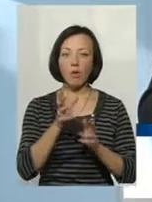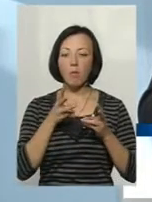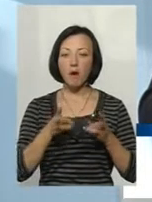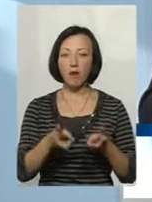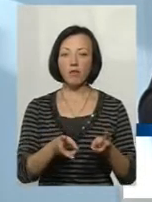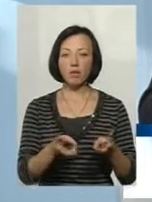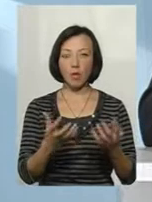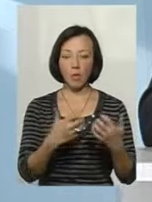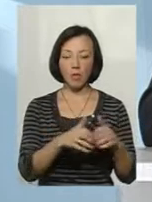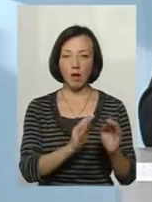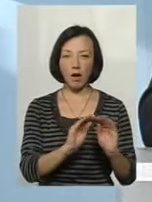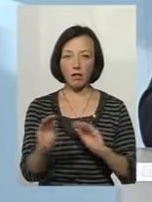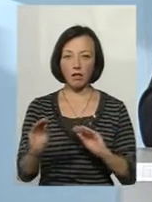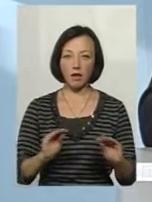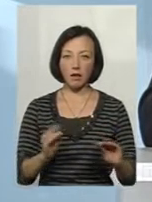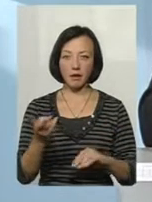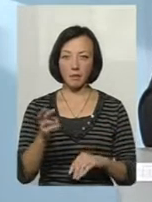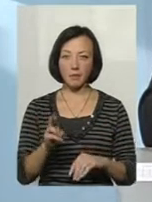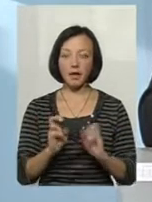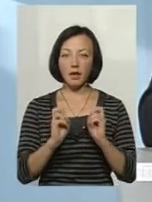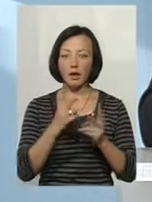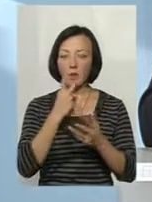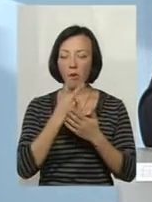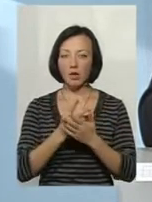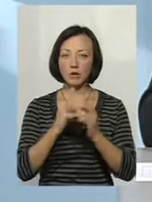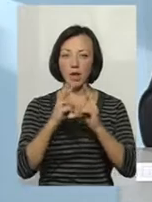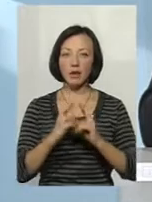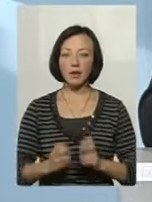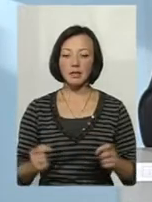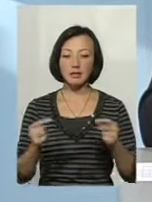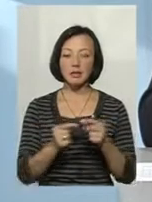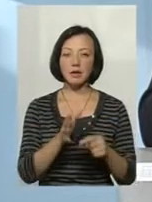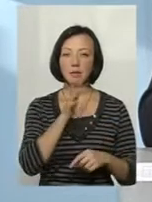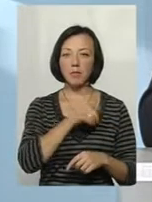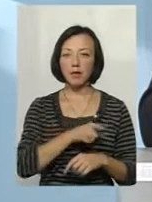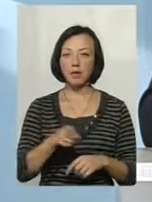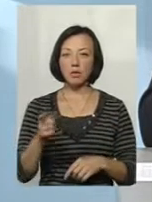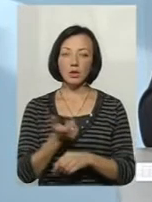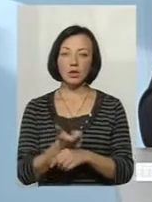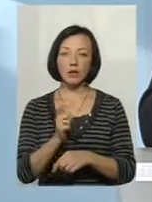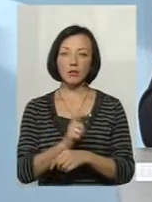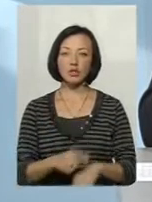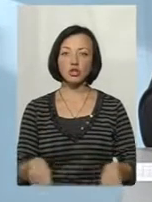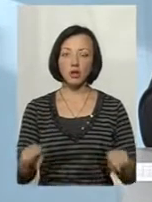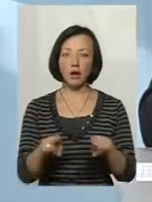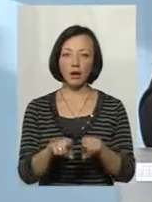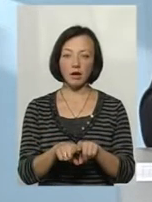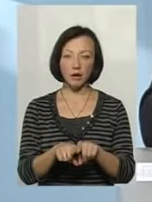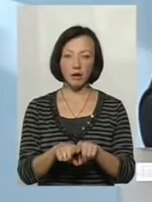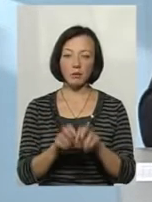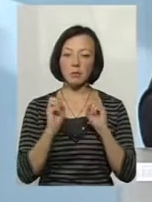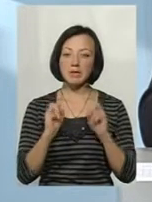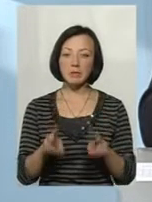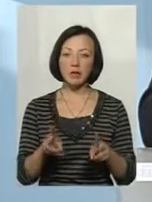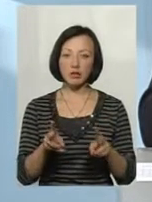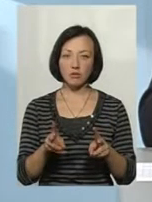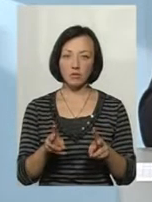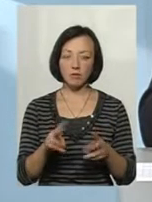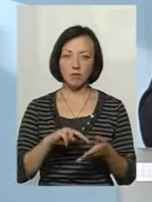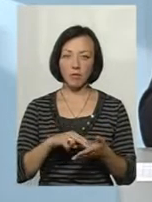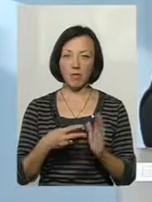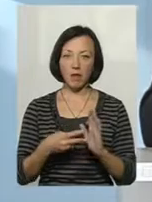обладнання. Як показує аналіз, саме цей період найбільш такий небезпечний в